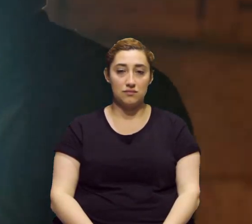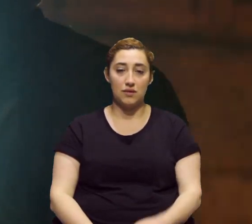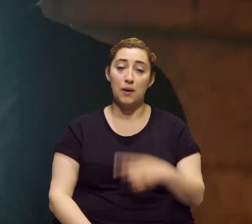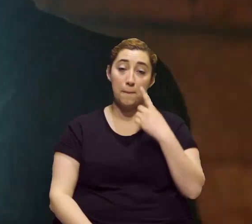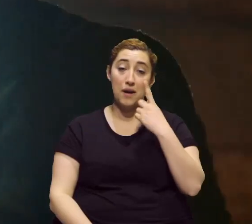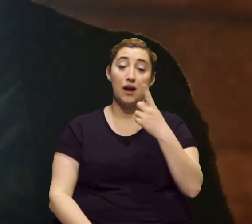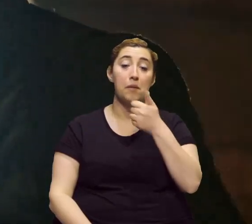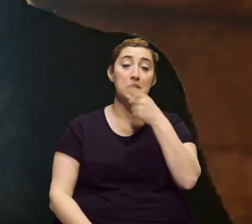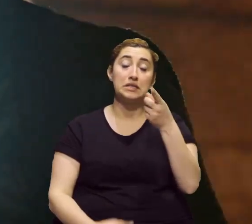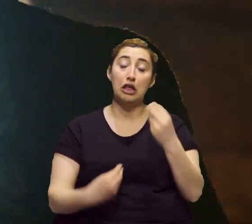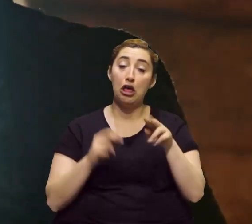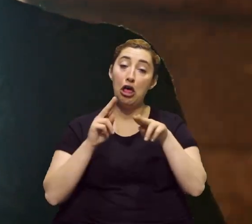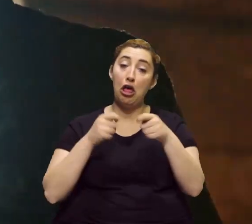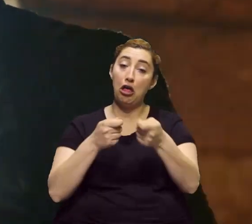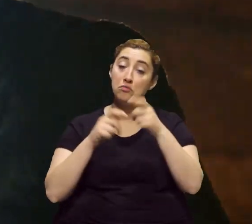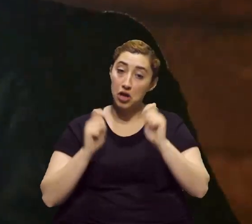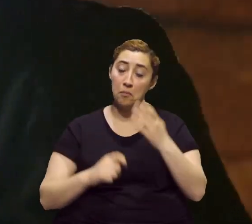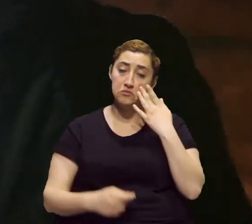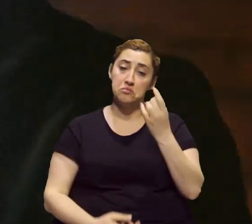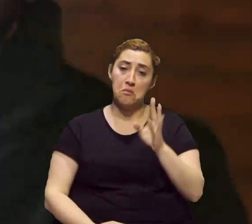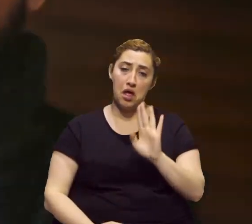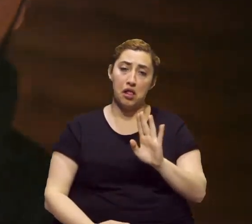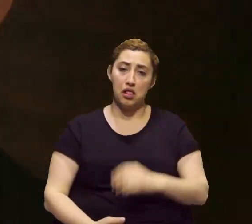Bak babanız sizi eğitmiş. Belli.